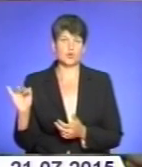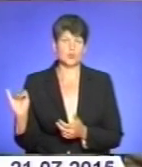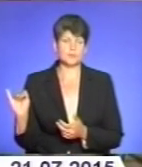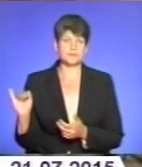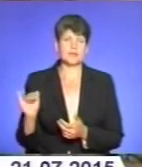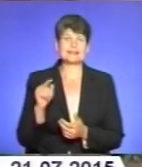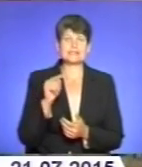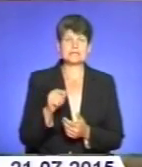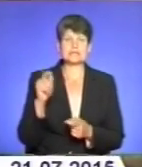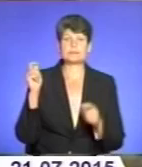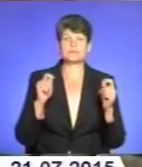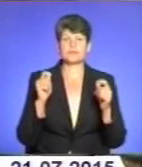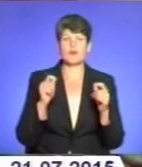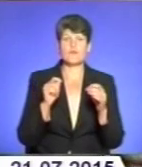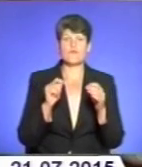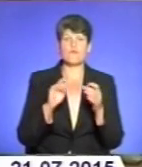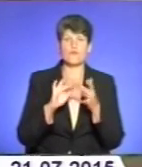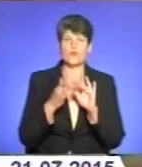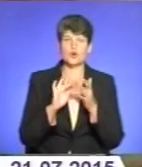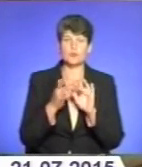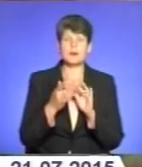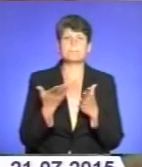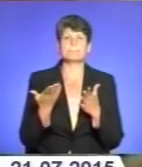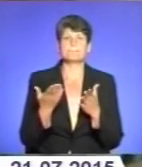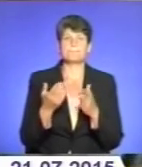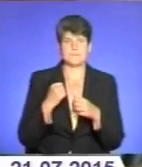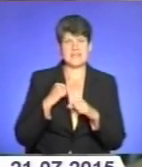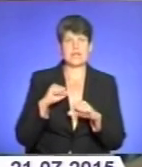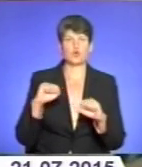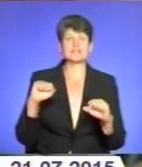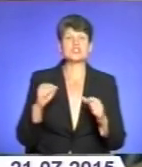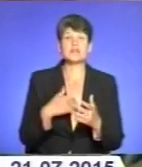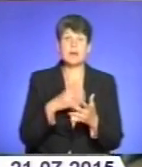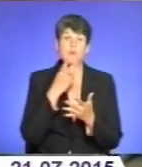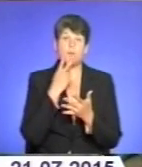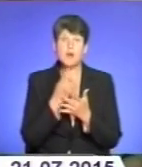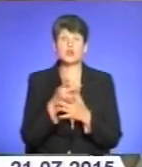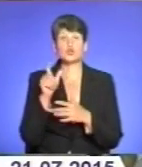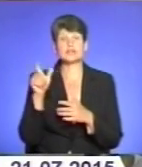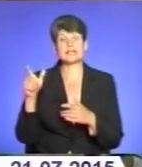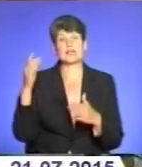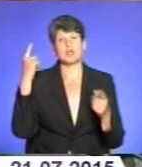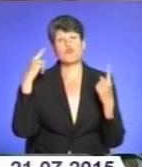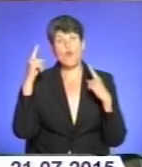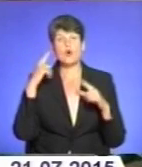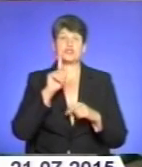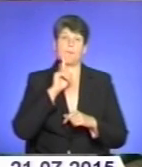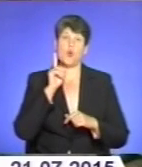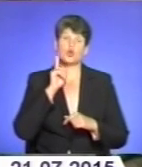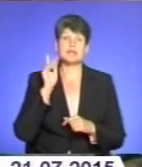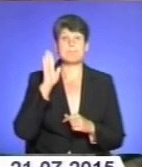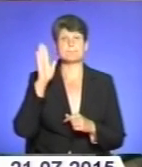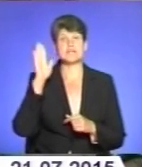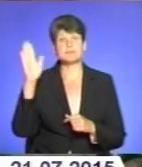форумах патріотичних. І коли я вже побачив, що людина творча, молода, перспективна, тим більше